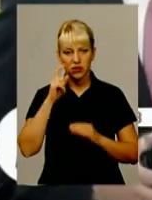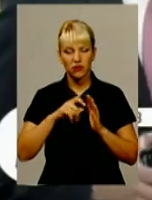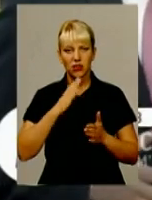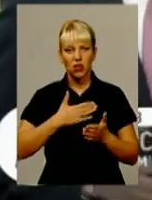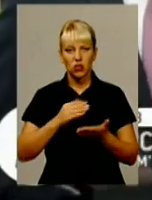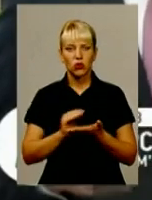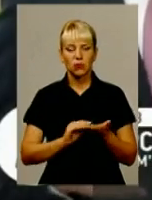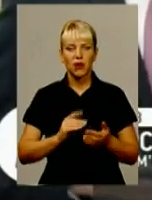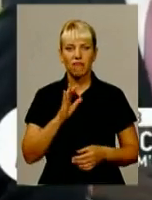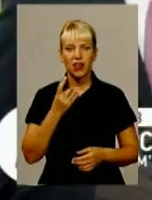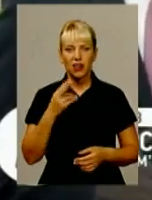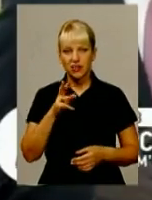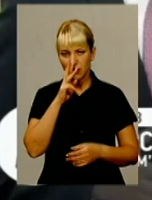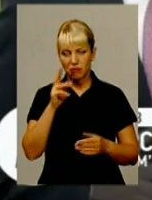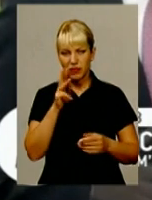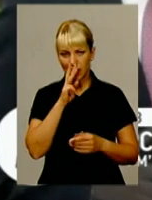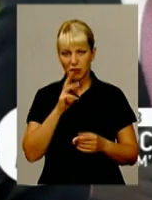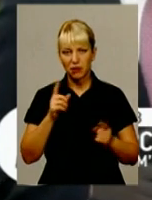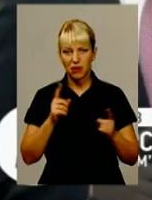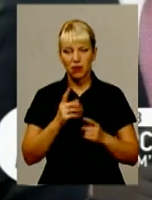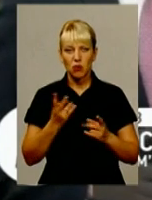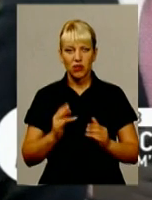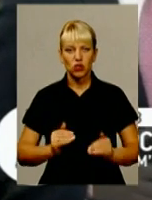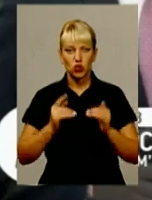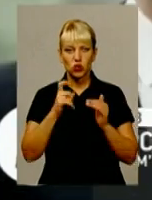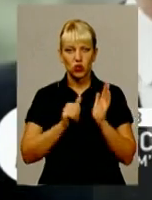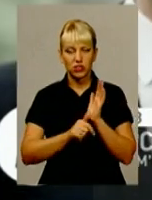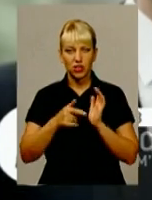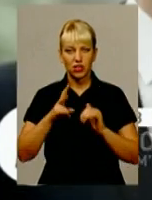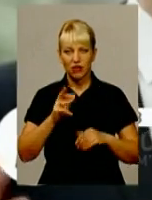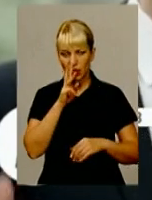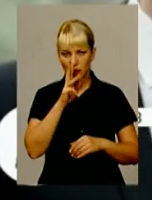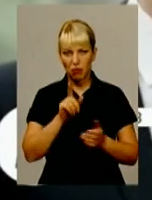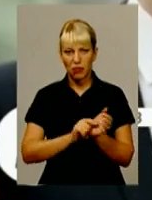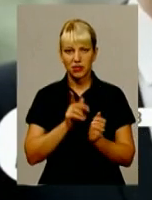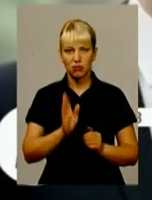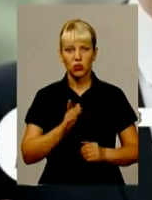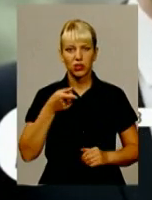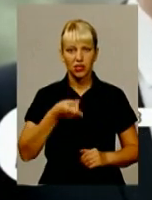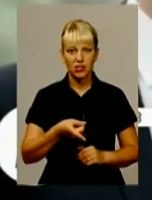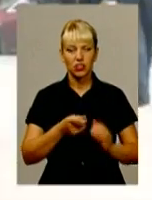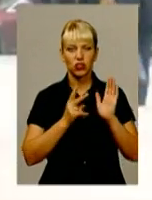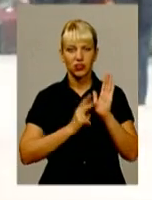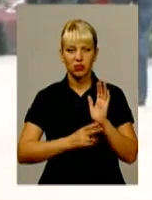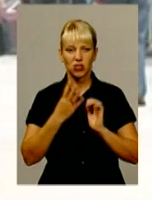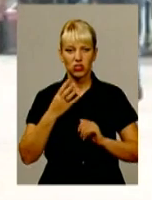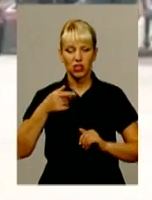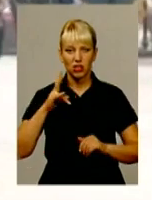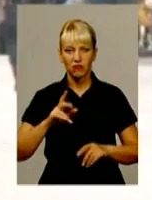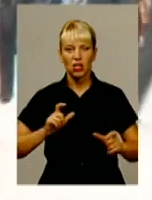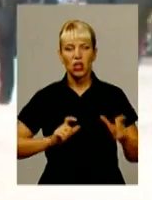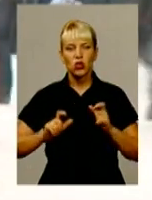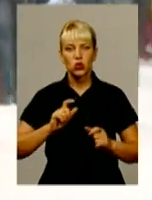у вересні мінімальна зарплатня має зрости на 160 гривень, а мінімальна пенсія становитиме 1074 гривні. Студенти ж